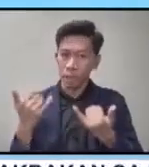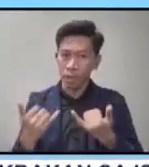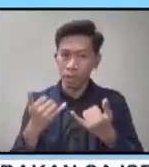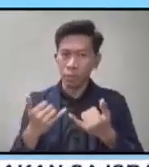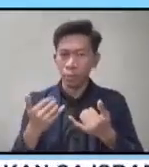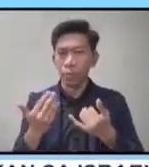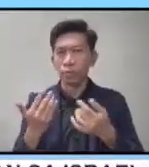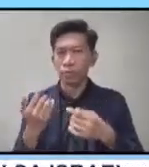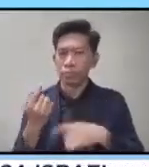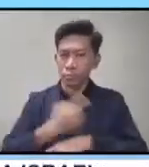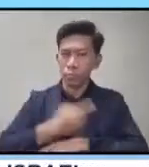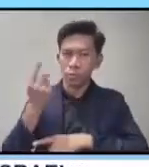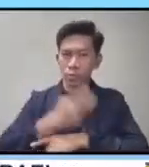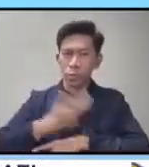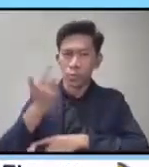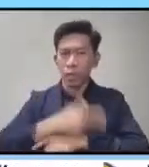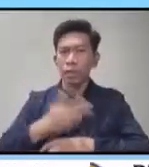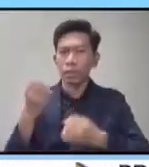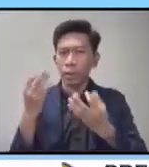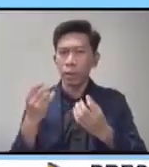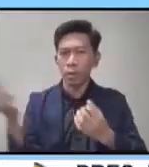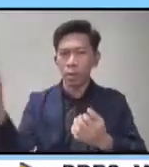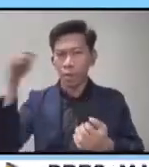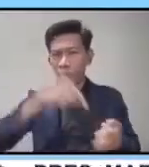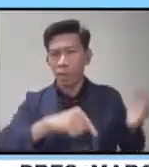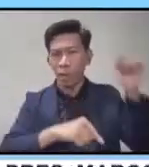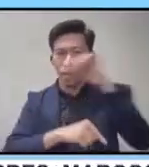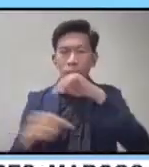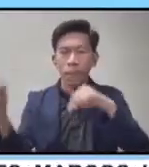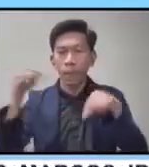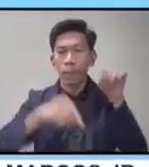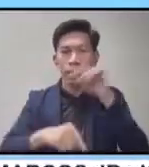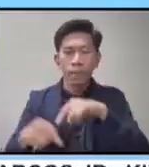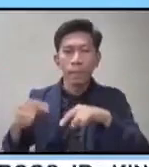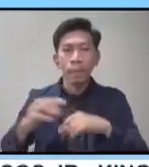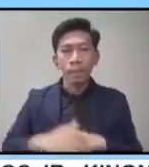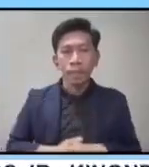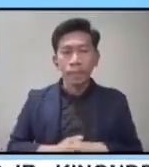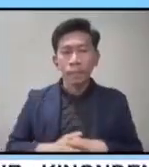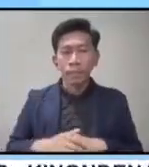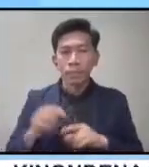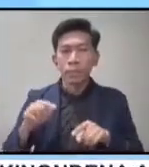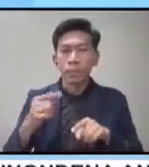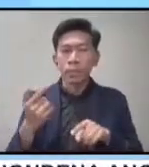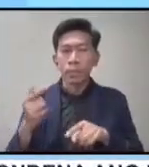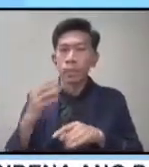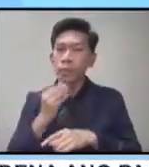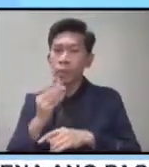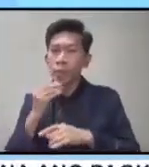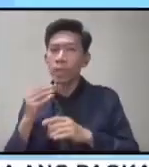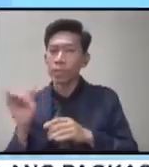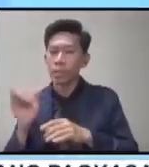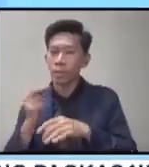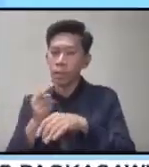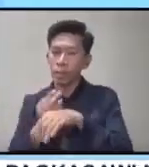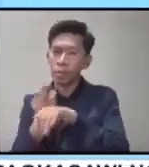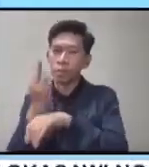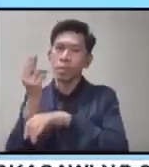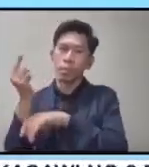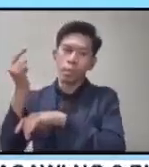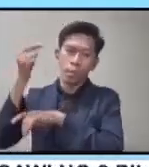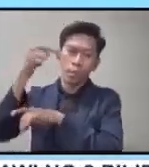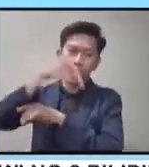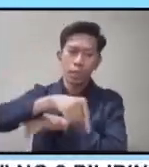Israel, pinasabog ang mga bangka na nasa pantalan ng Gaza, habang walang patid din ang mga isinasagawang